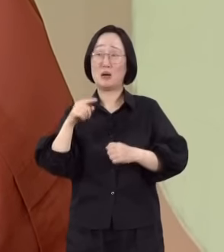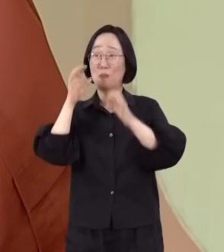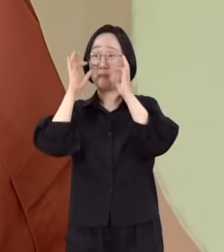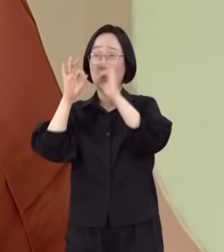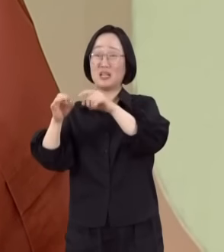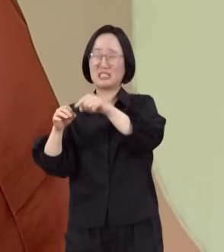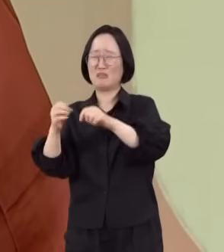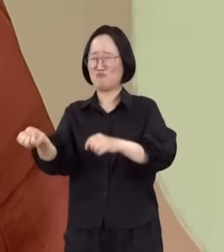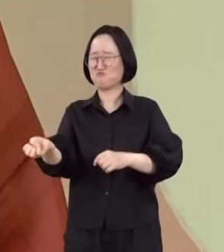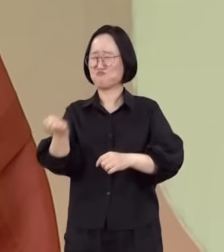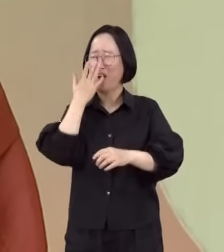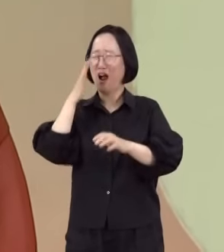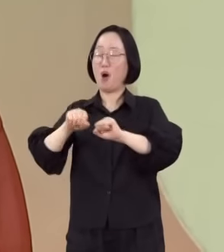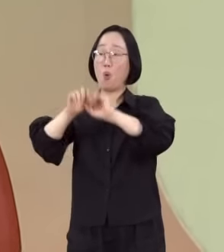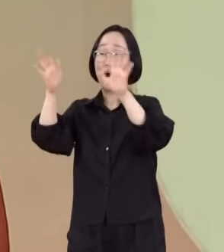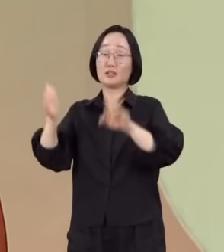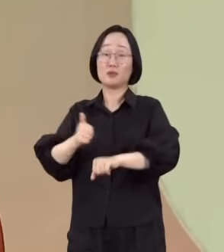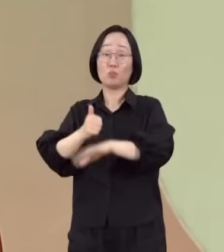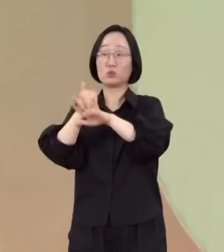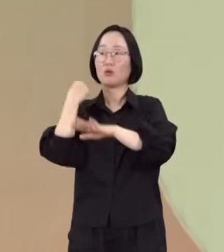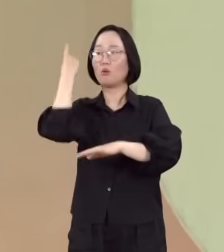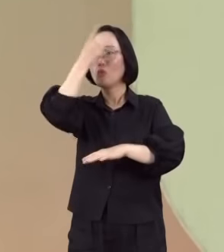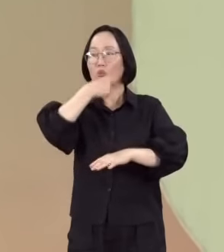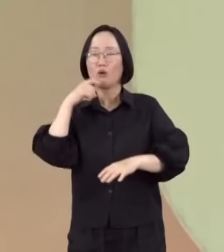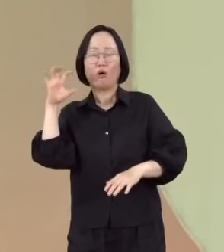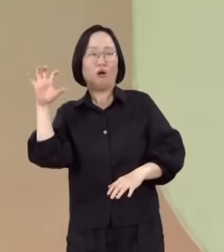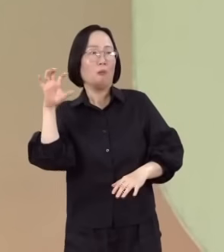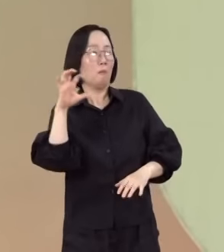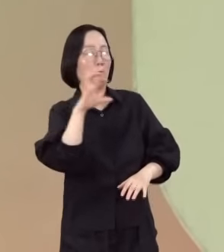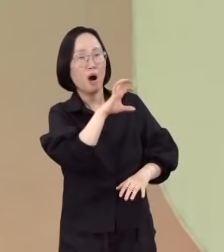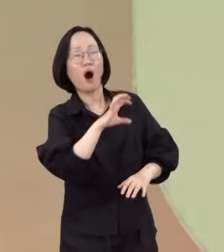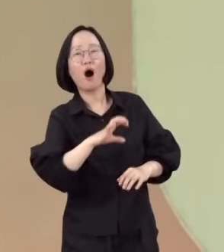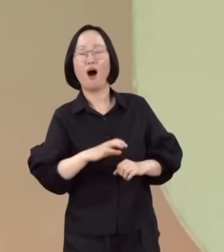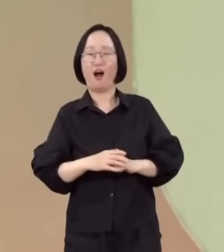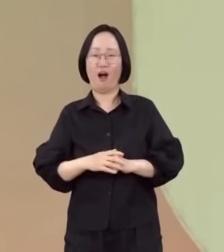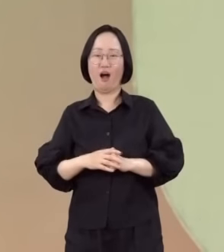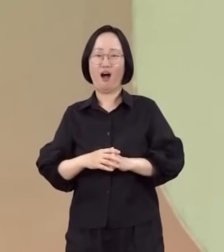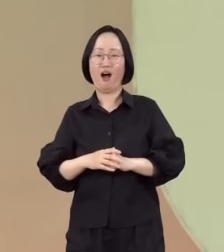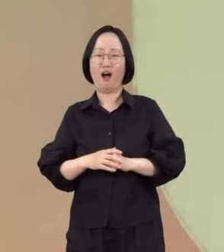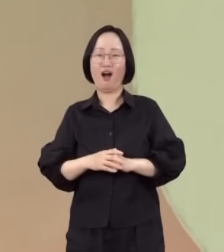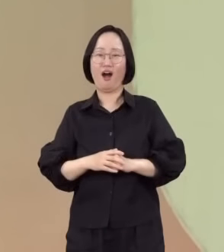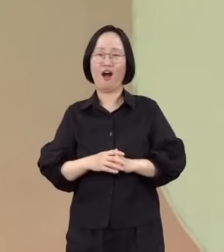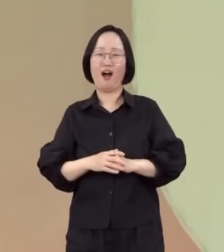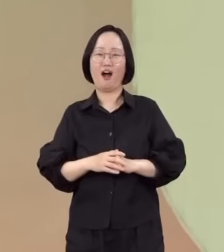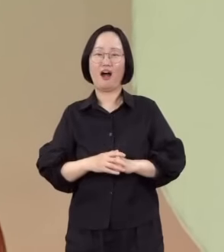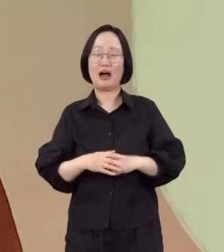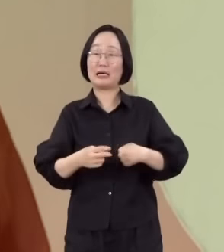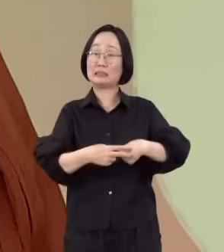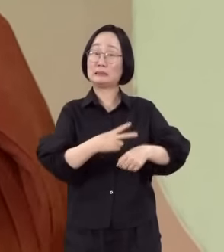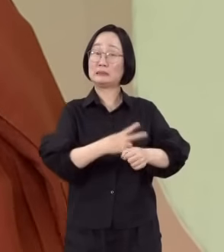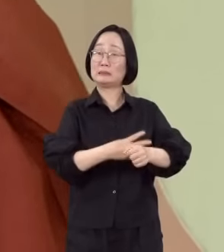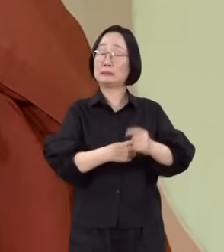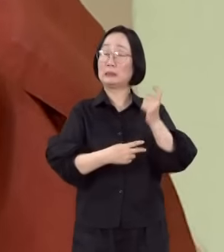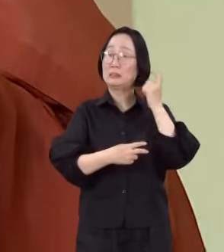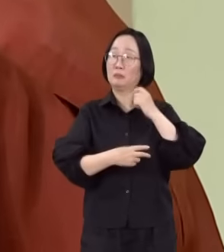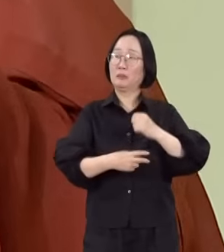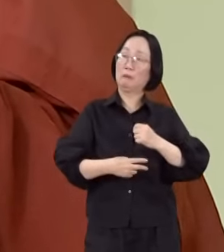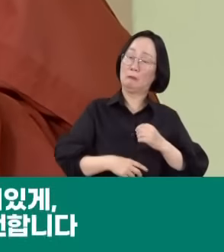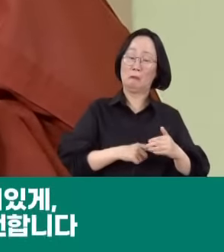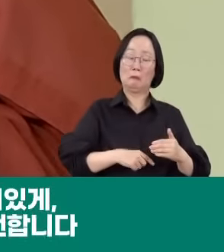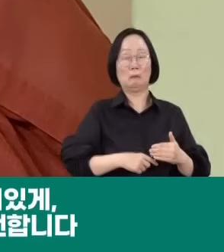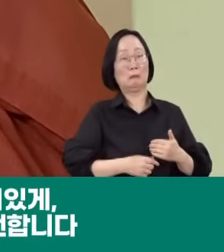못생게 관세 보살 님하고 얼굴이 똑같더라 우와 의사 선생님이 얘기 들으면